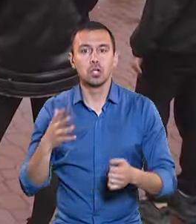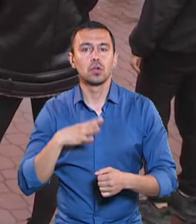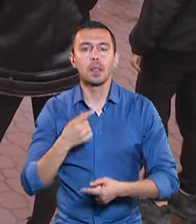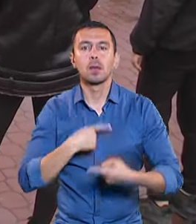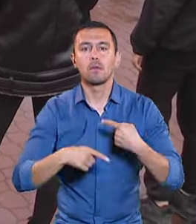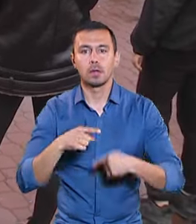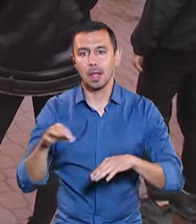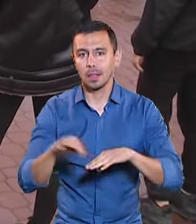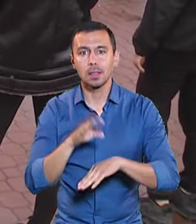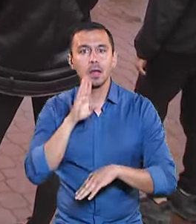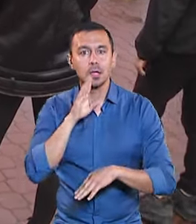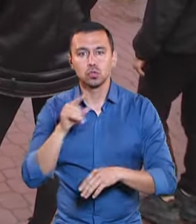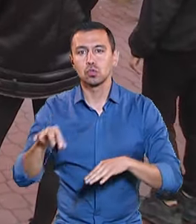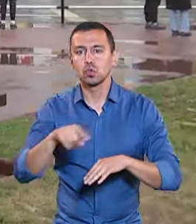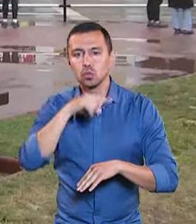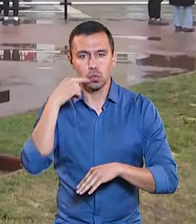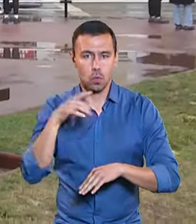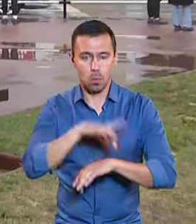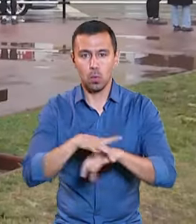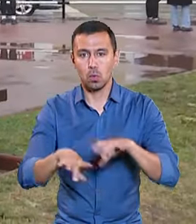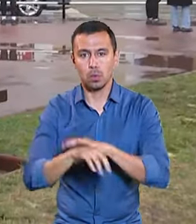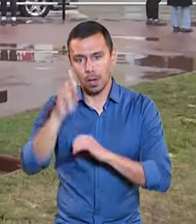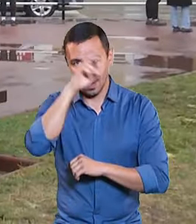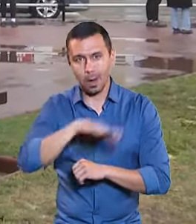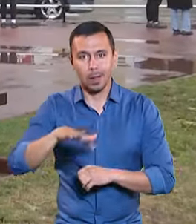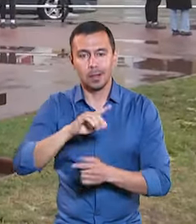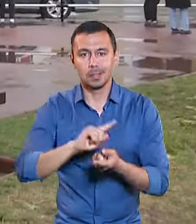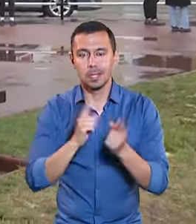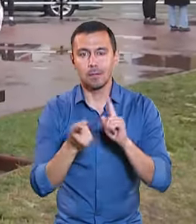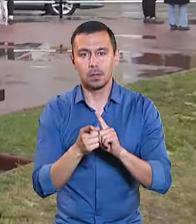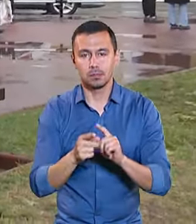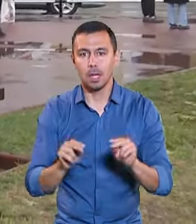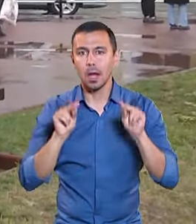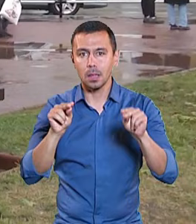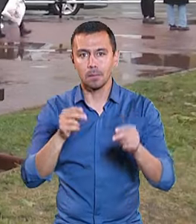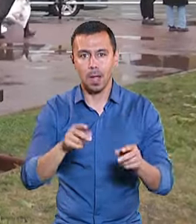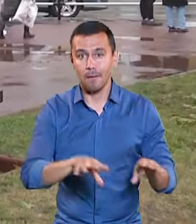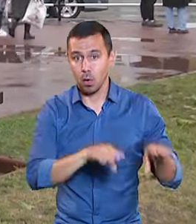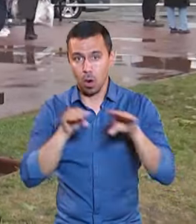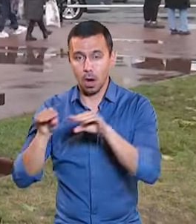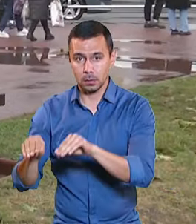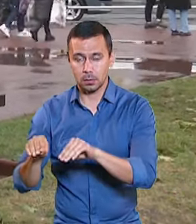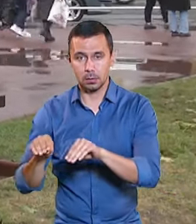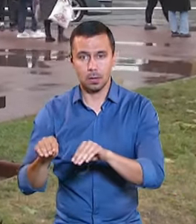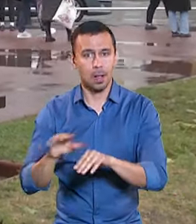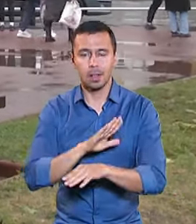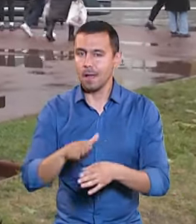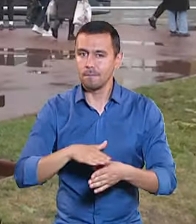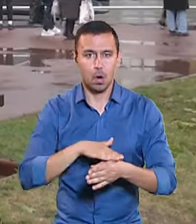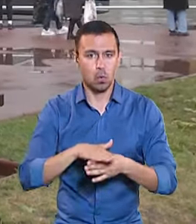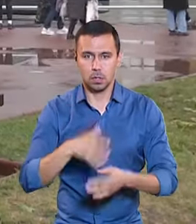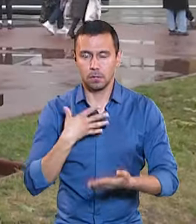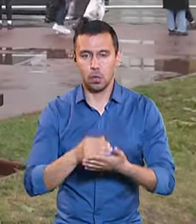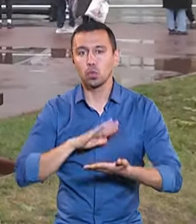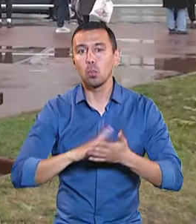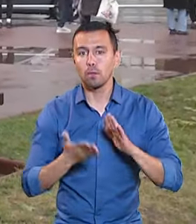на повернення нареченого з російського полону. Країни, які ставали в той час гарантами евакуації, не виконують